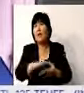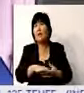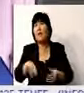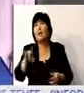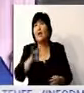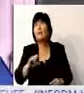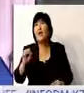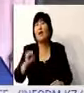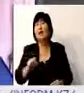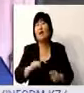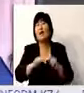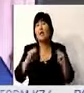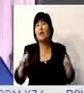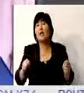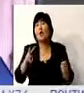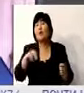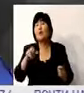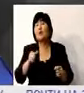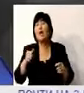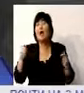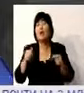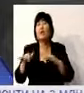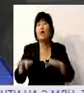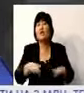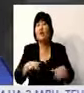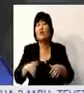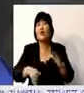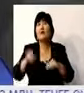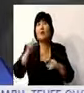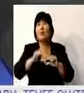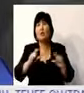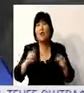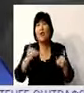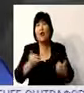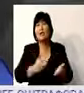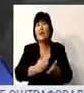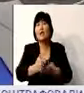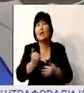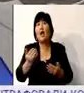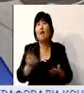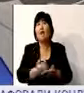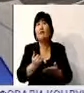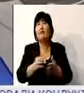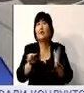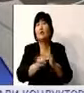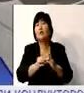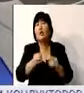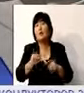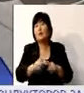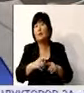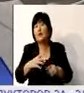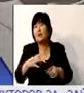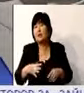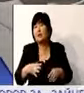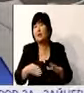Рахмен Алшанов презентовал модель антикоррупционной хартии высших учебных заведений. Она направлена на выработку принципа нулевой терпимости к